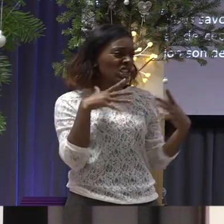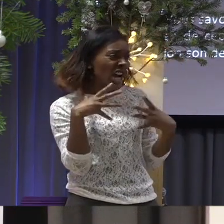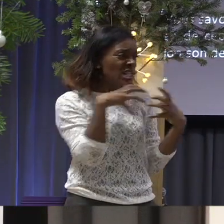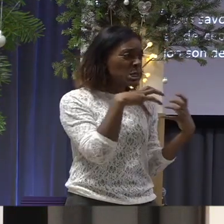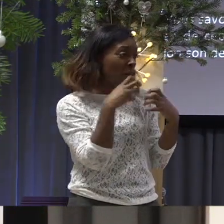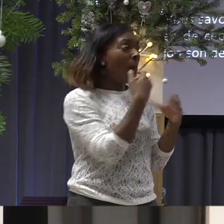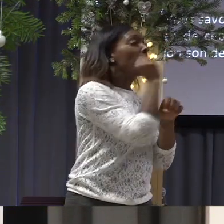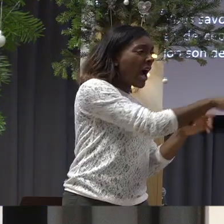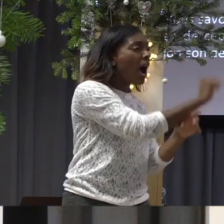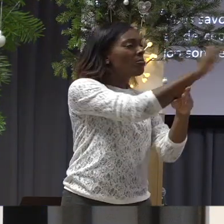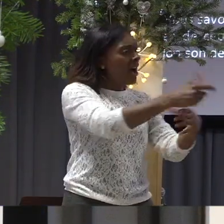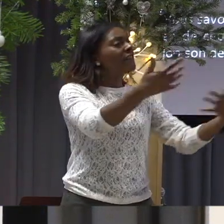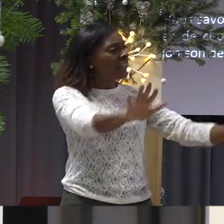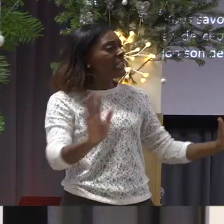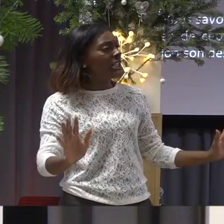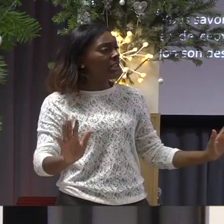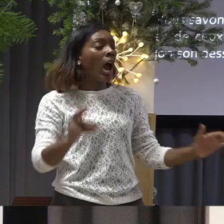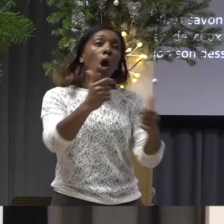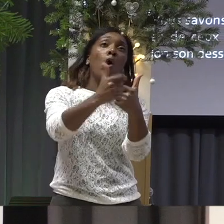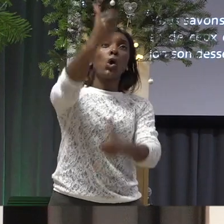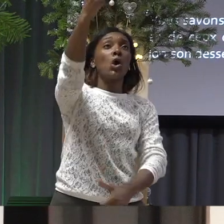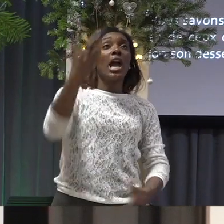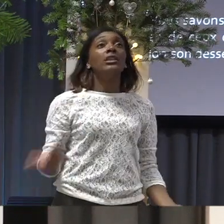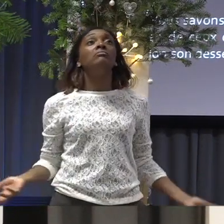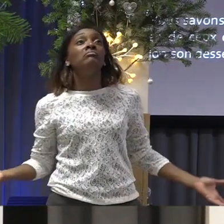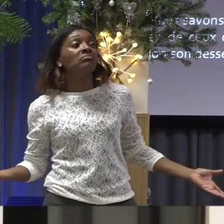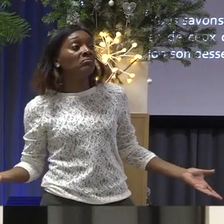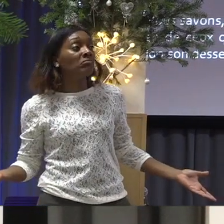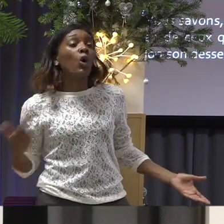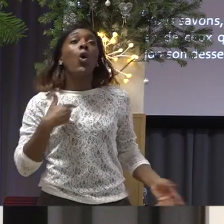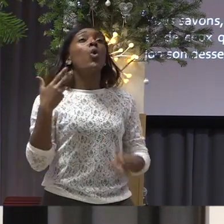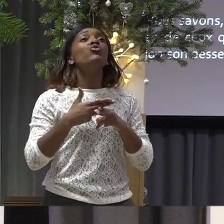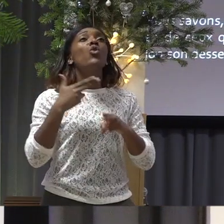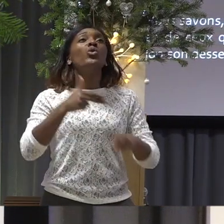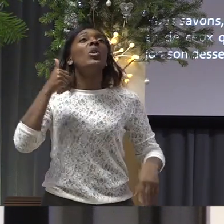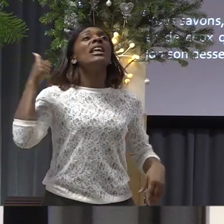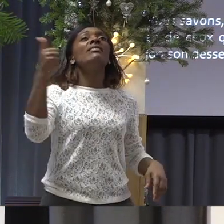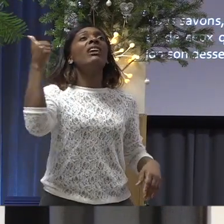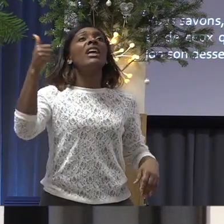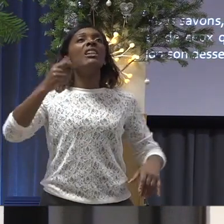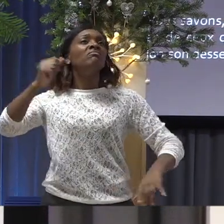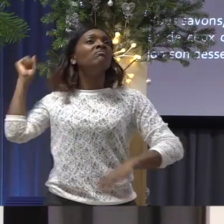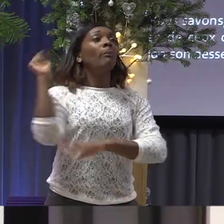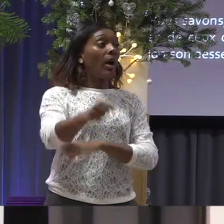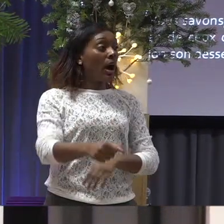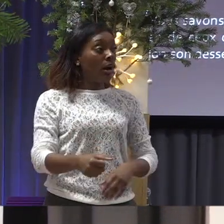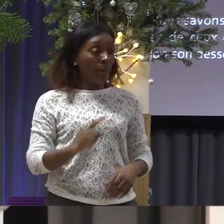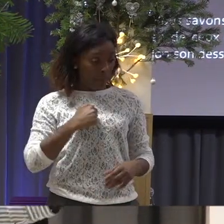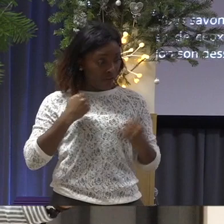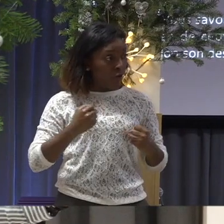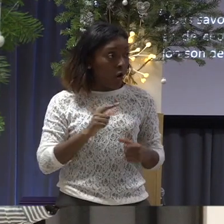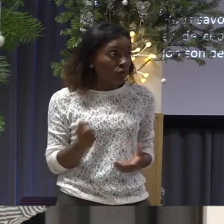lorsque David vient affronter Goliath, il affronte au nom de l'Éternel. Reconnaissant ce que Dieu a